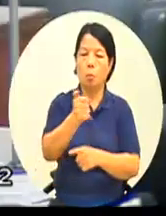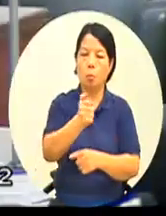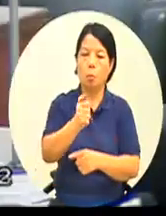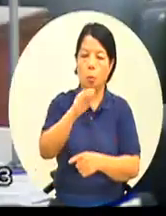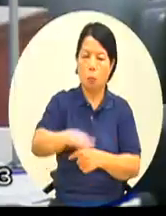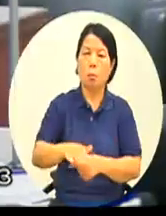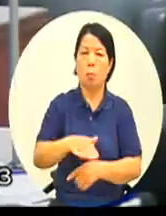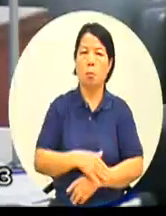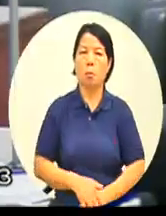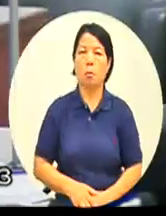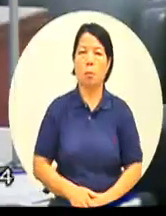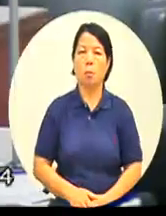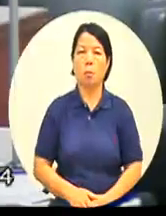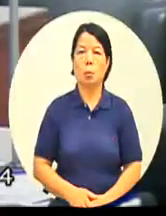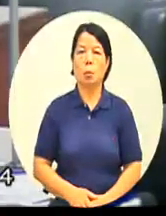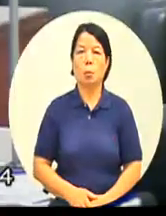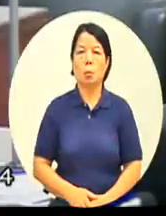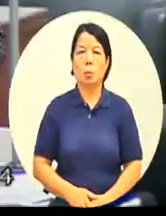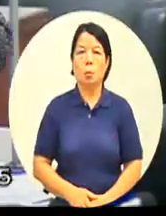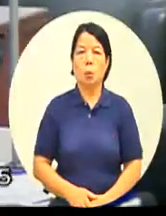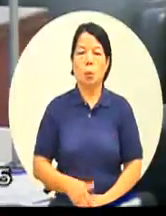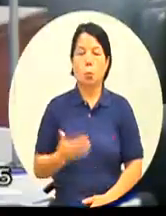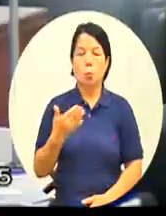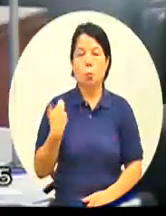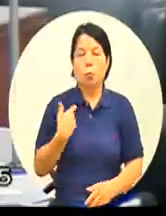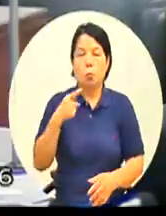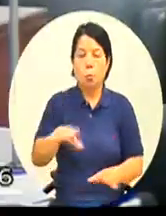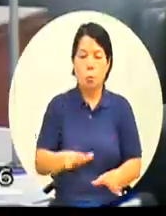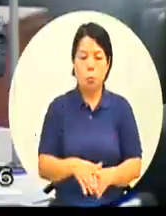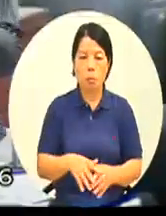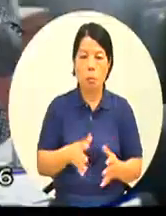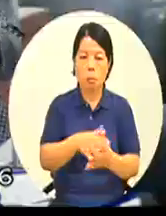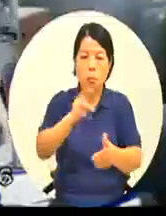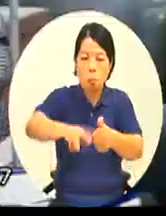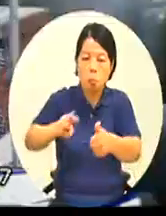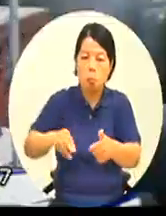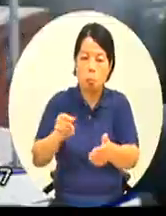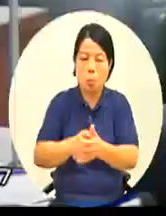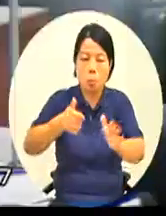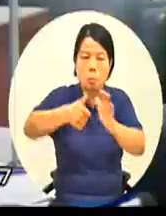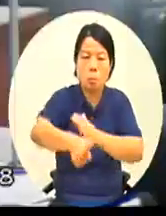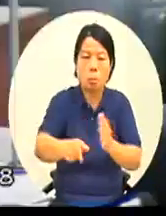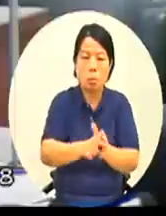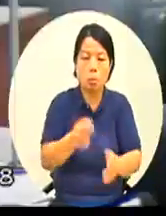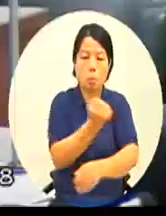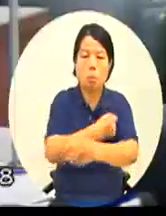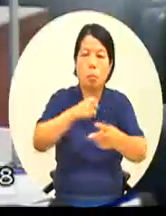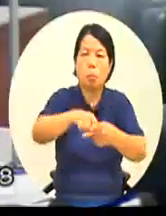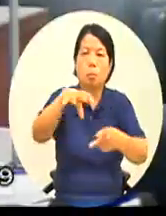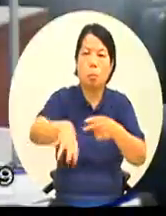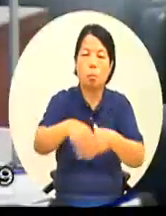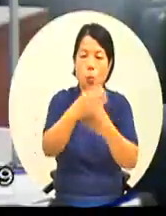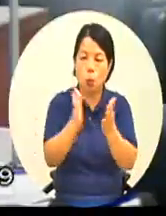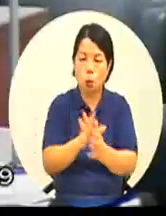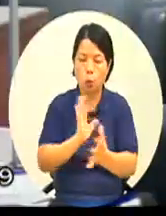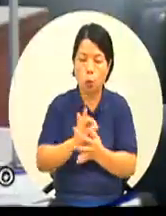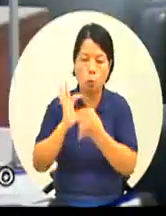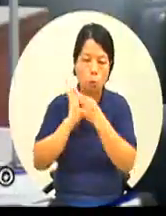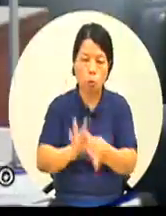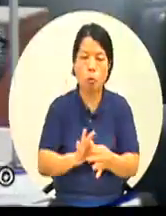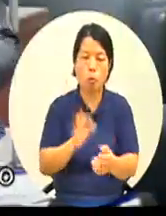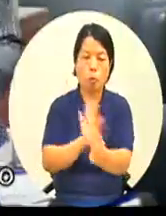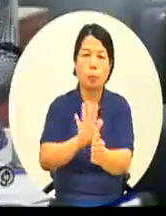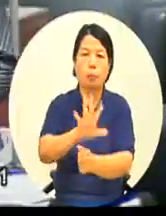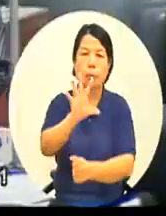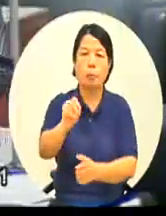好，50%、49%。那我不知道我们这些人他进入职场之后，我们劳工局有没有继续做后续的追踪？因为有些人